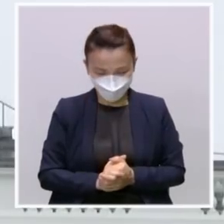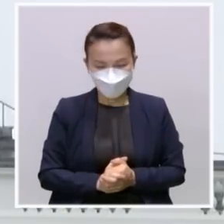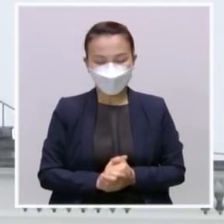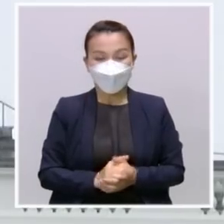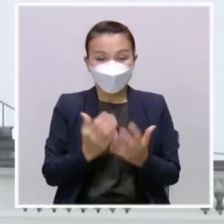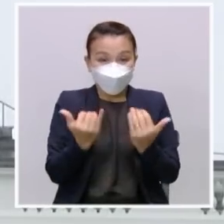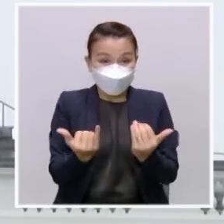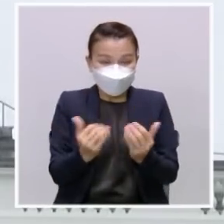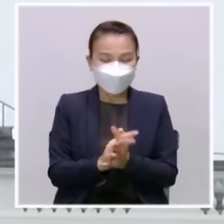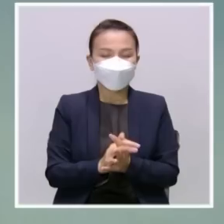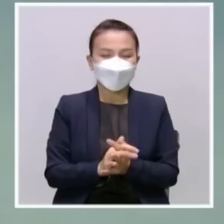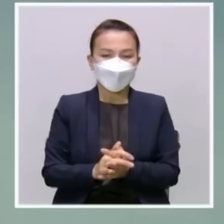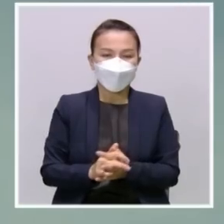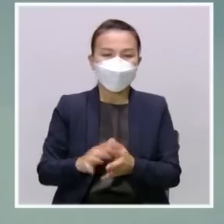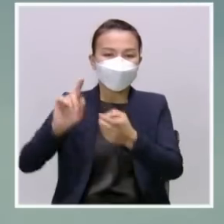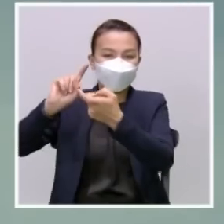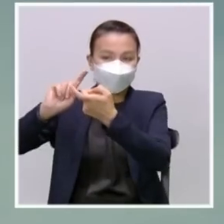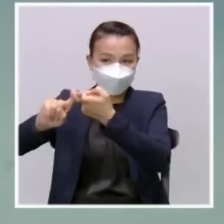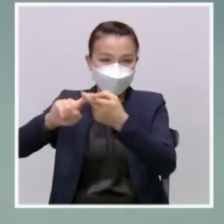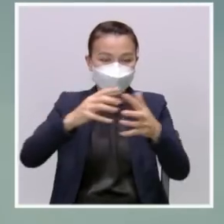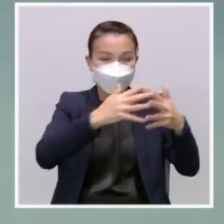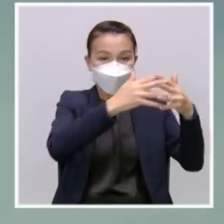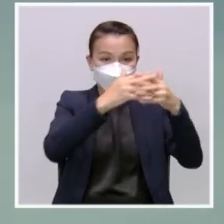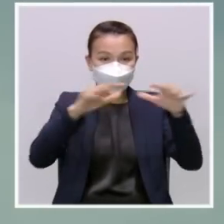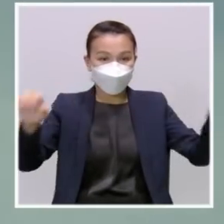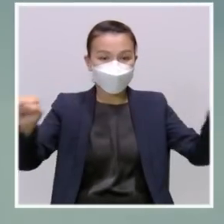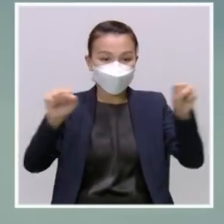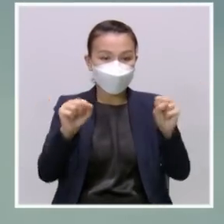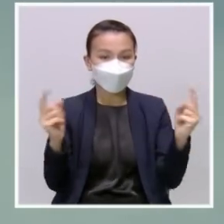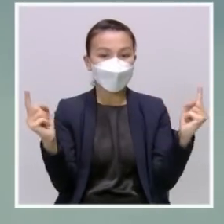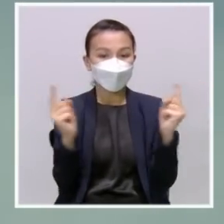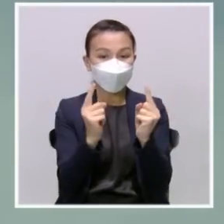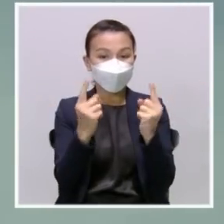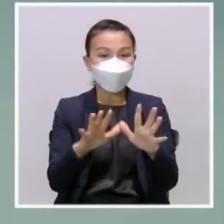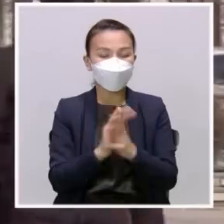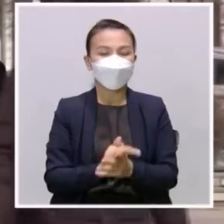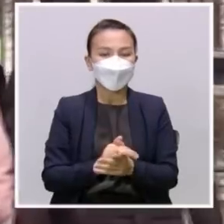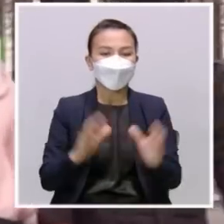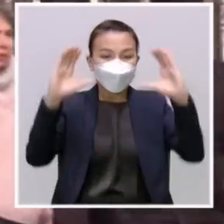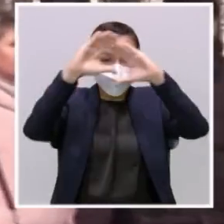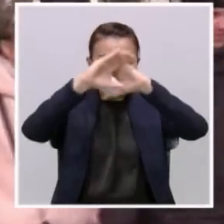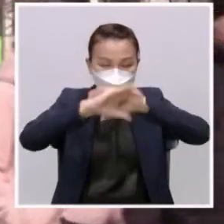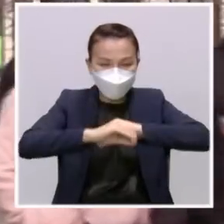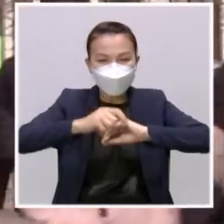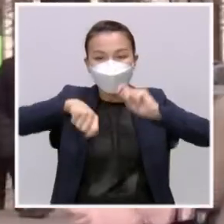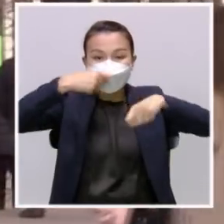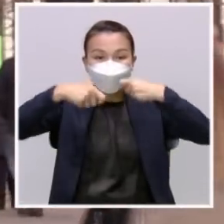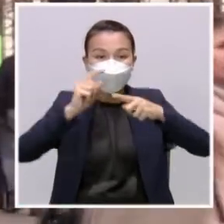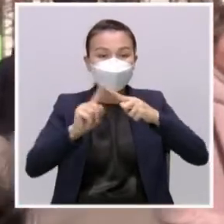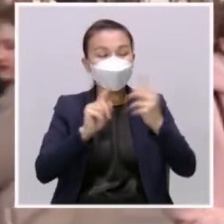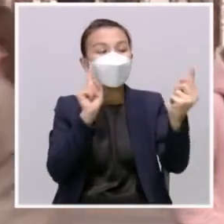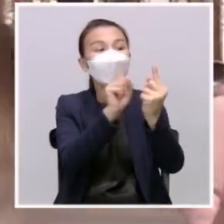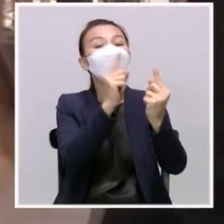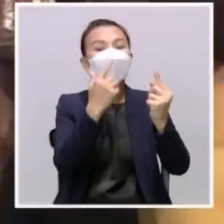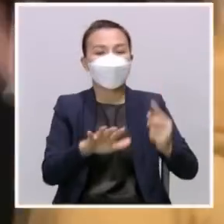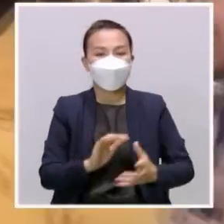ของรัสเซียและสหรัฐเดินทางไปถึงนครเจนีวาแล้วมีการพบปะพูดคุยกันเบื้องต้นที่งานเลี้ยงอาหารค่ำสำนักข่าวอินเตอร์เฟกซ์ร